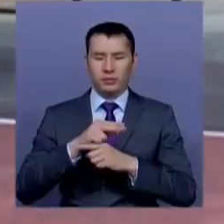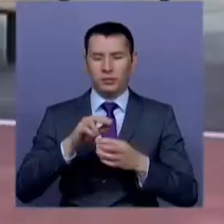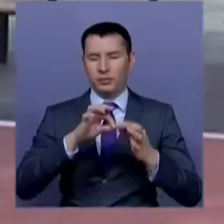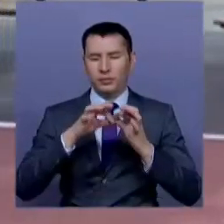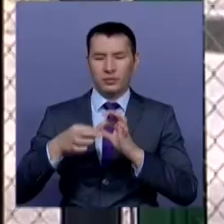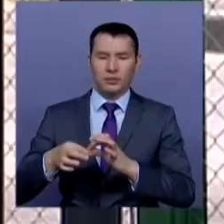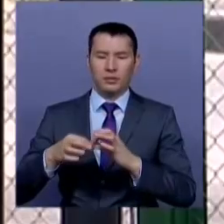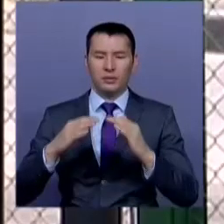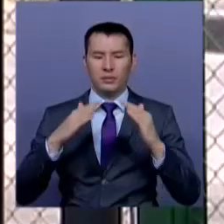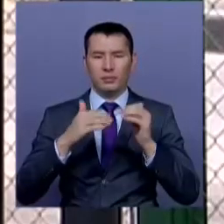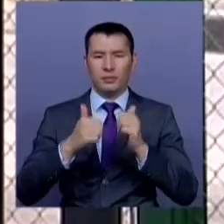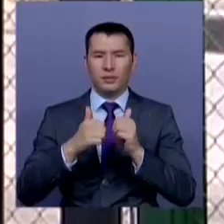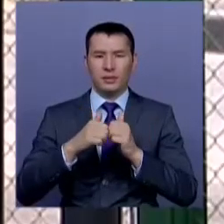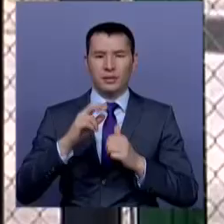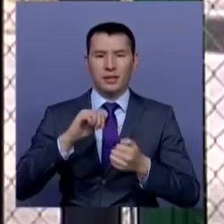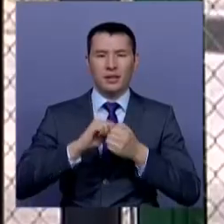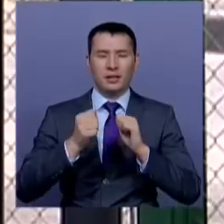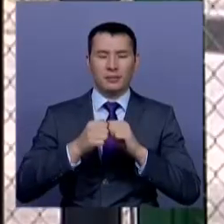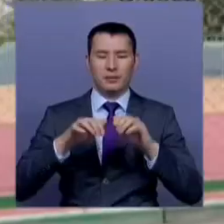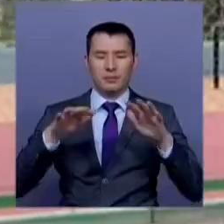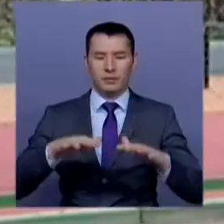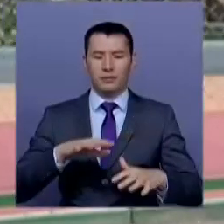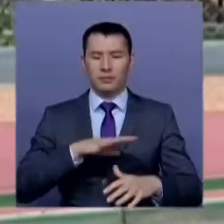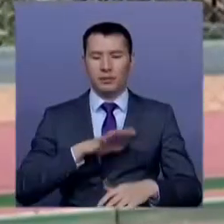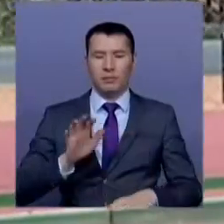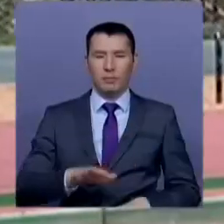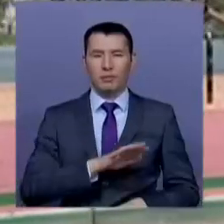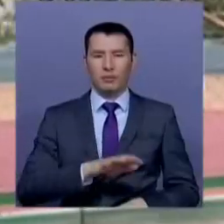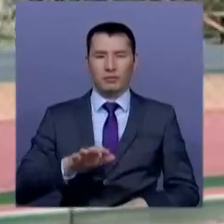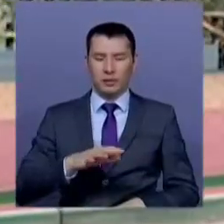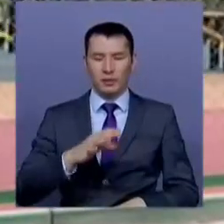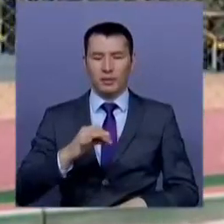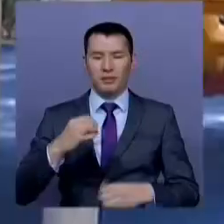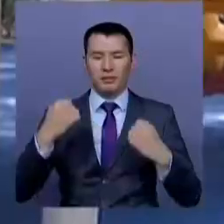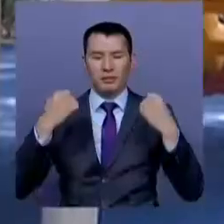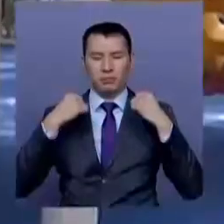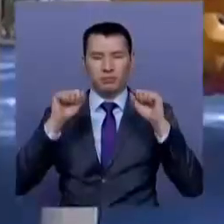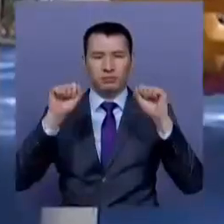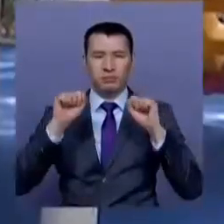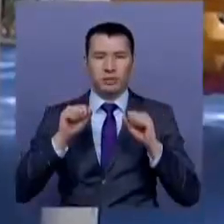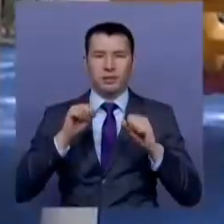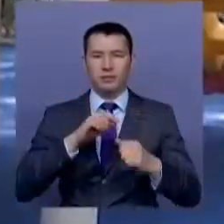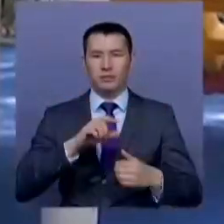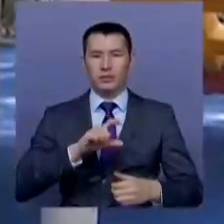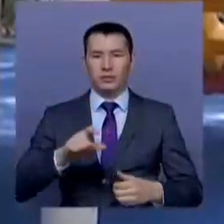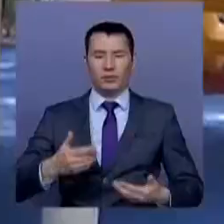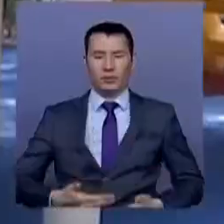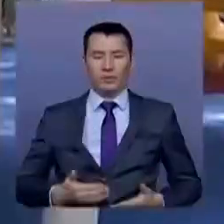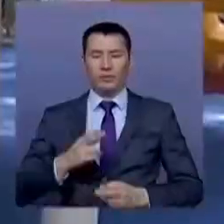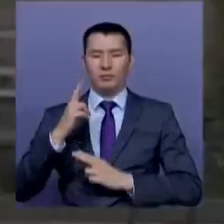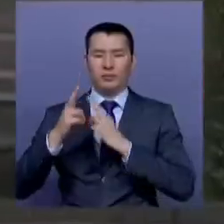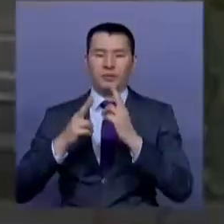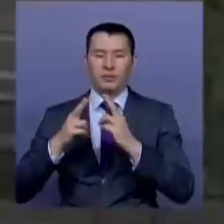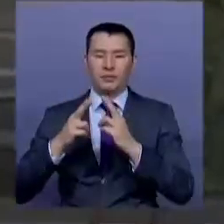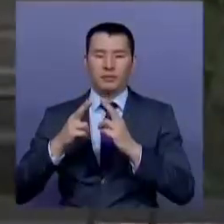жилых комплексах. А в микрорайоне Калкаман появилось вот такое баскетбольное поле и воркаут-площадка. По просьбе жителей благоустроена и старая детская